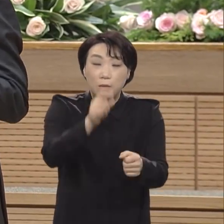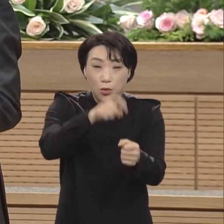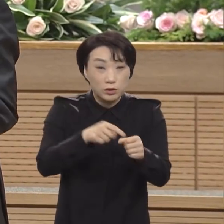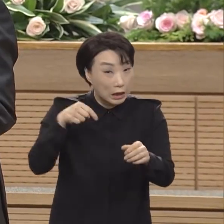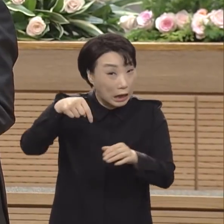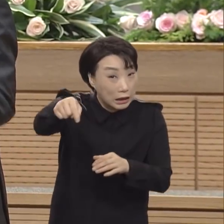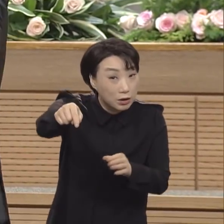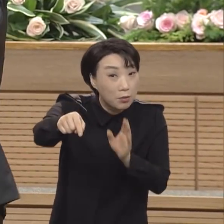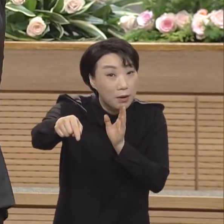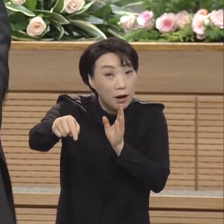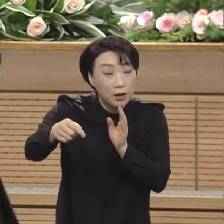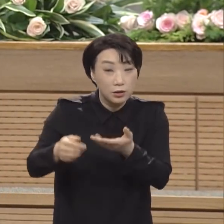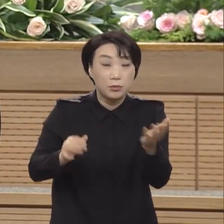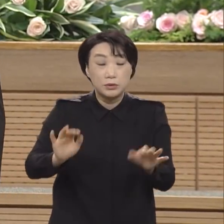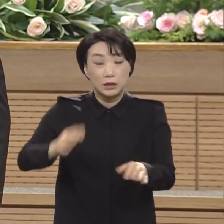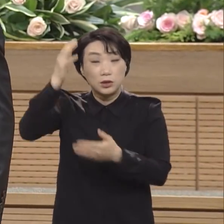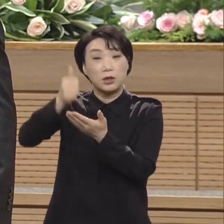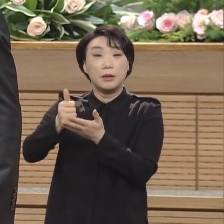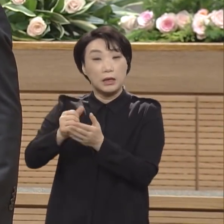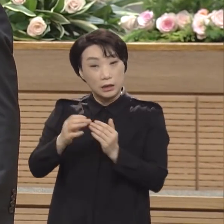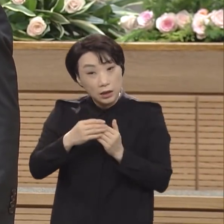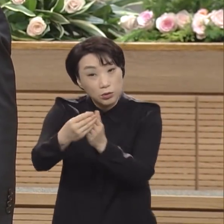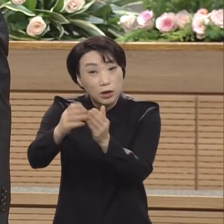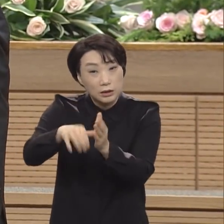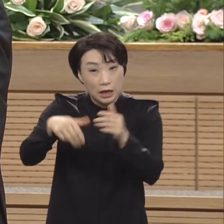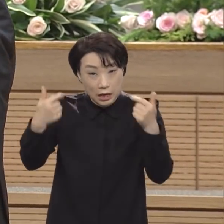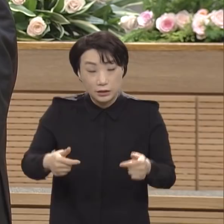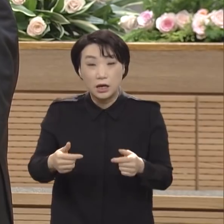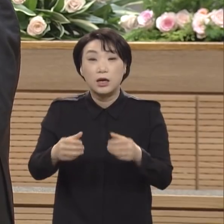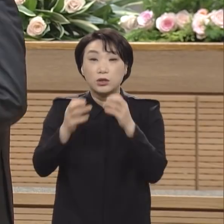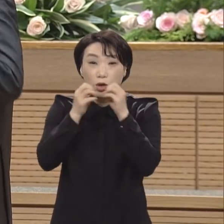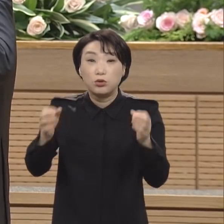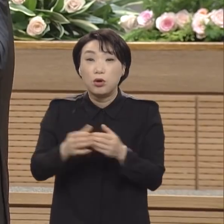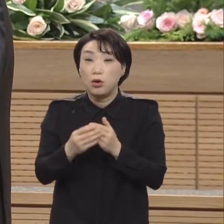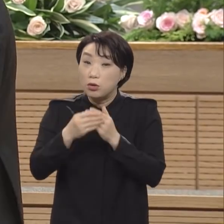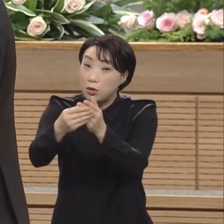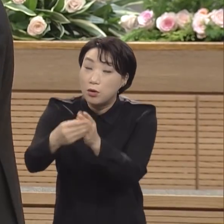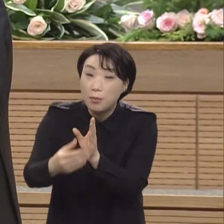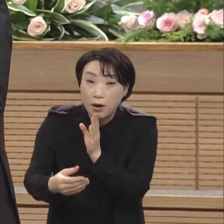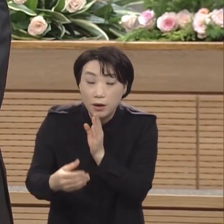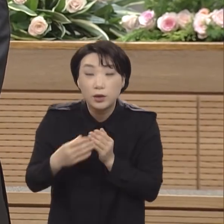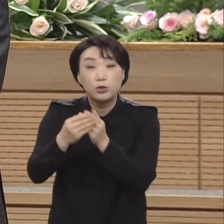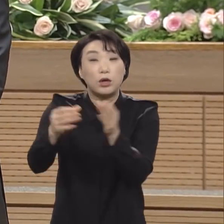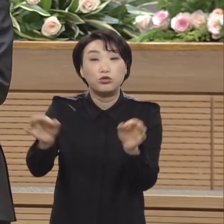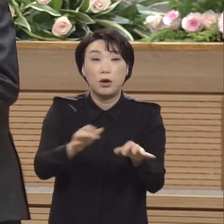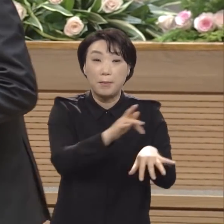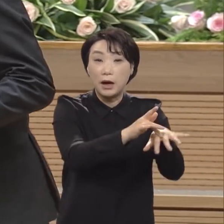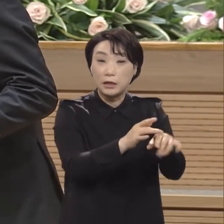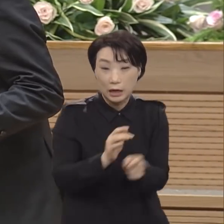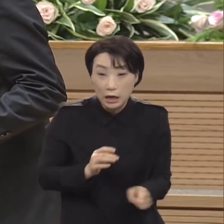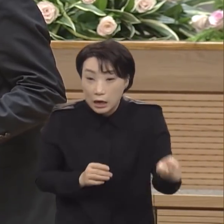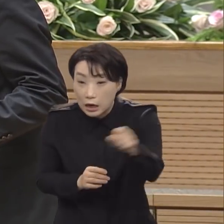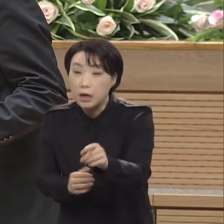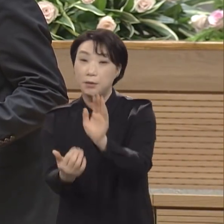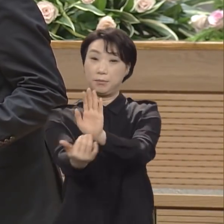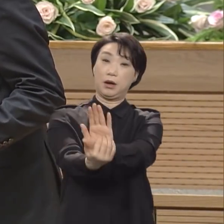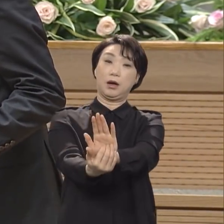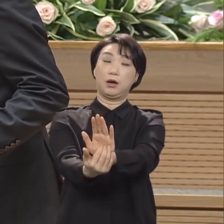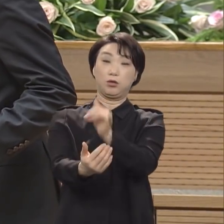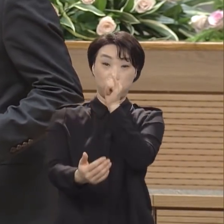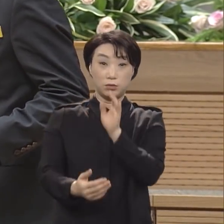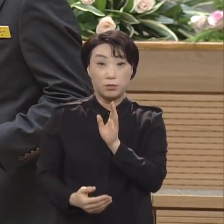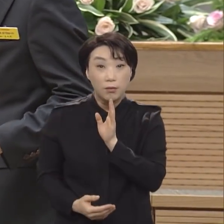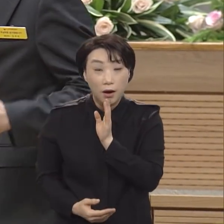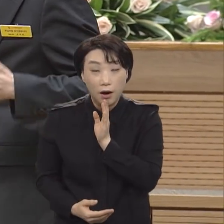성령에 이끌리는 사람은 반드시 전도하라 이끌리는데, 이끌리는 순간에 마귀는 벌써 앞을 차단하고